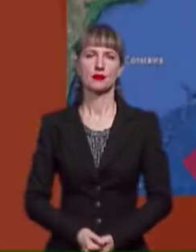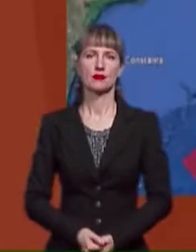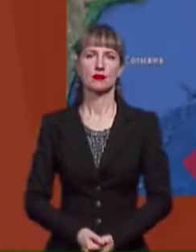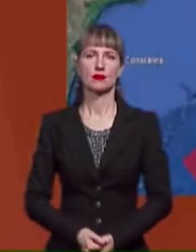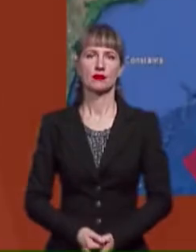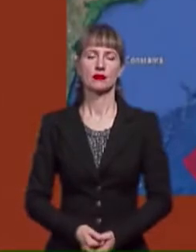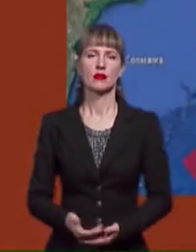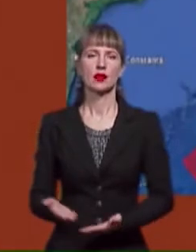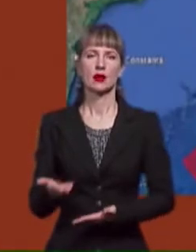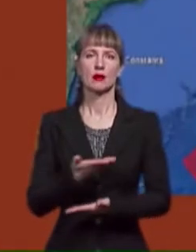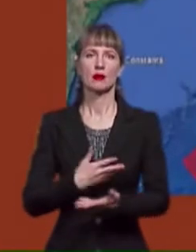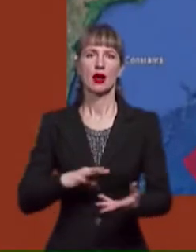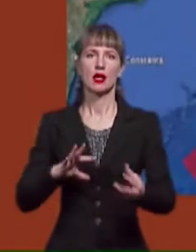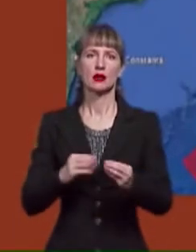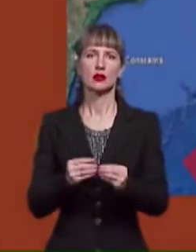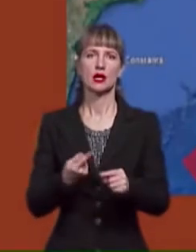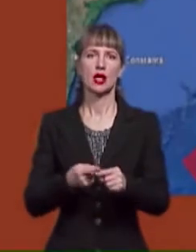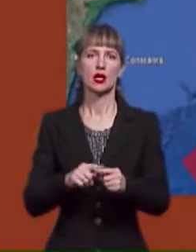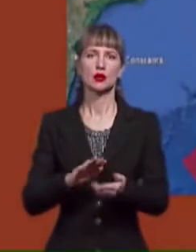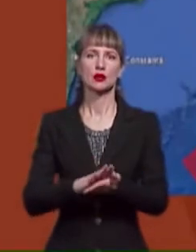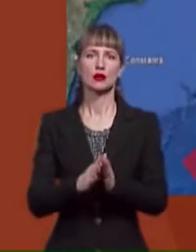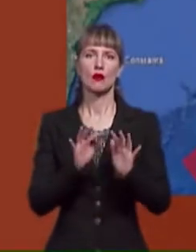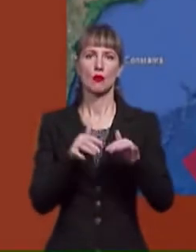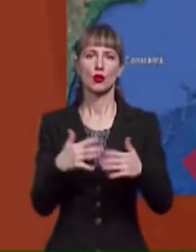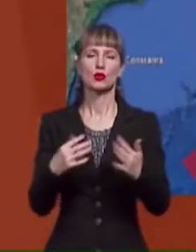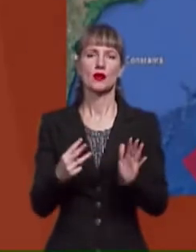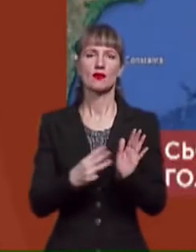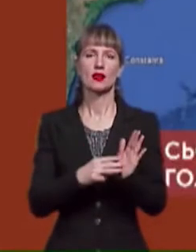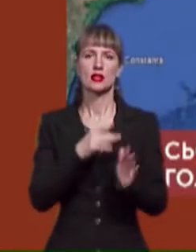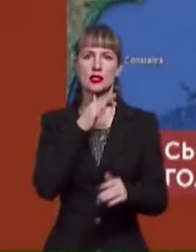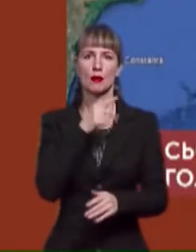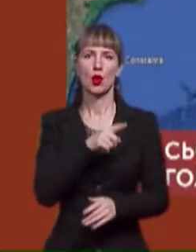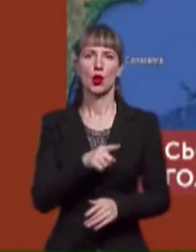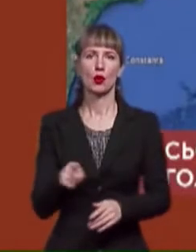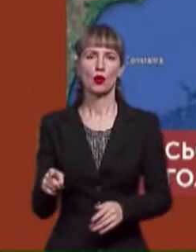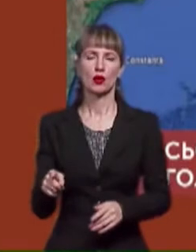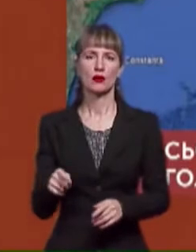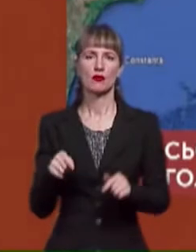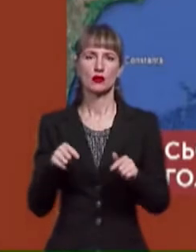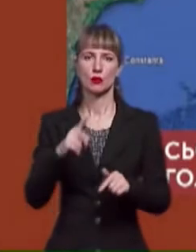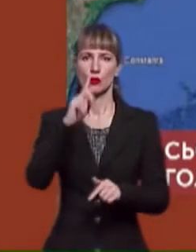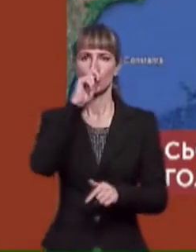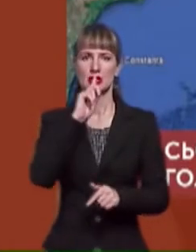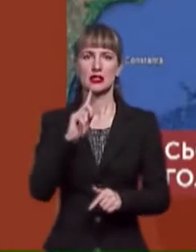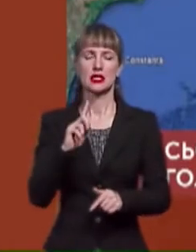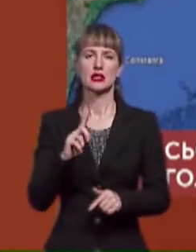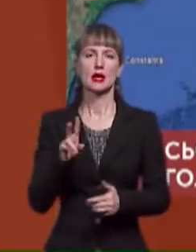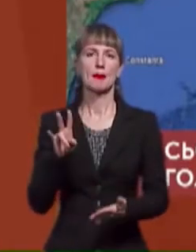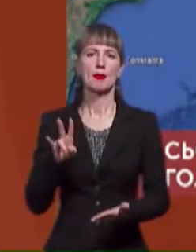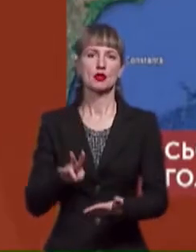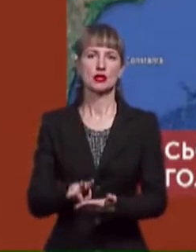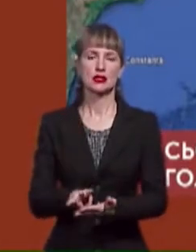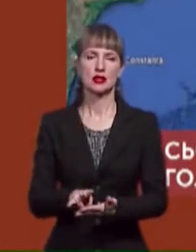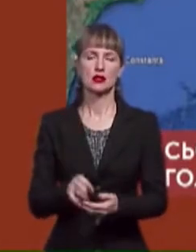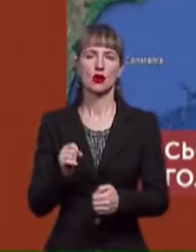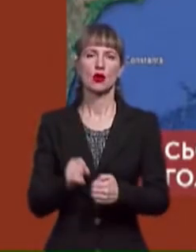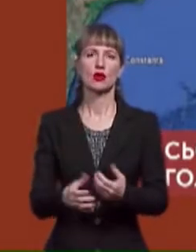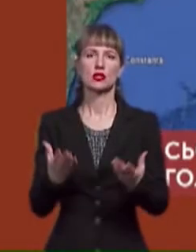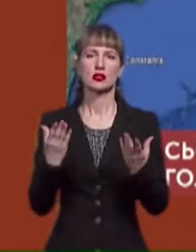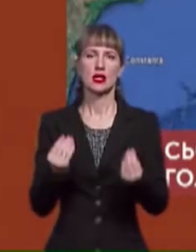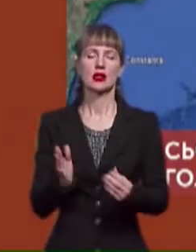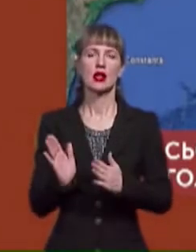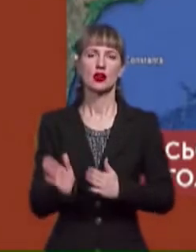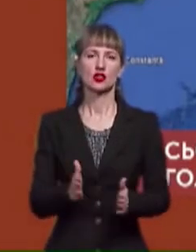ми аналізуємо цю ситуацію в морі вже 8 років буде в цьому місяці. Постійно, в щоденному